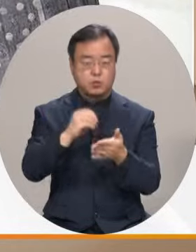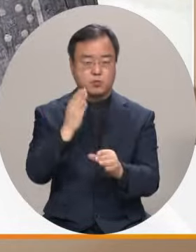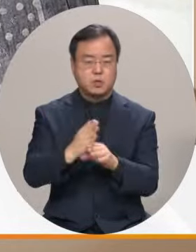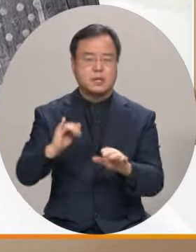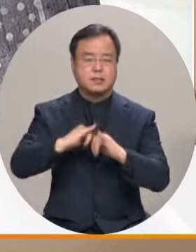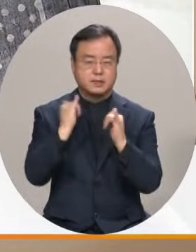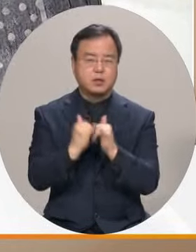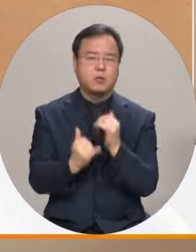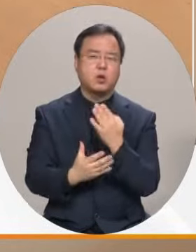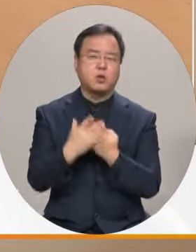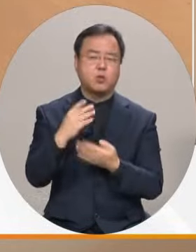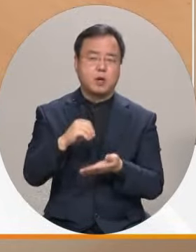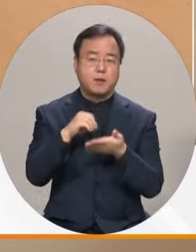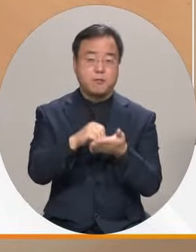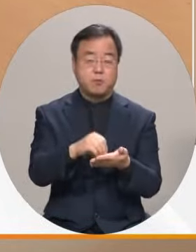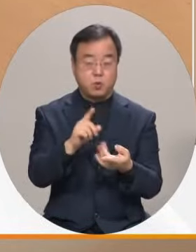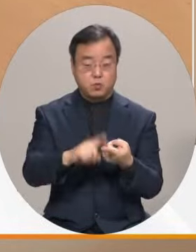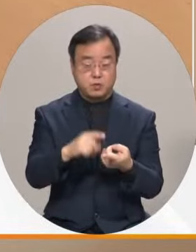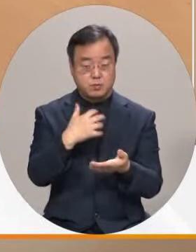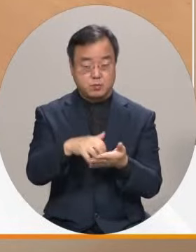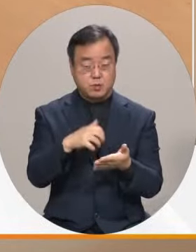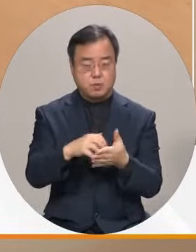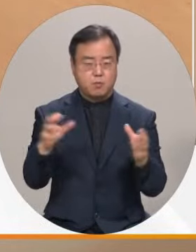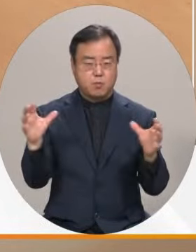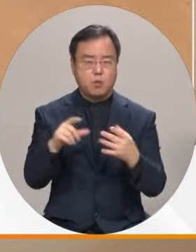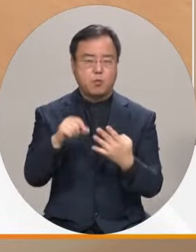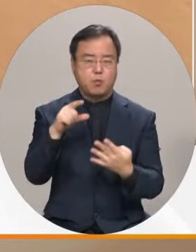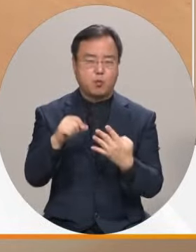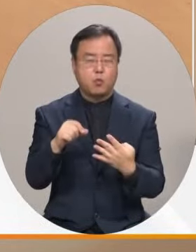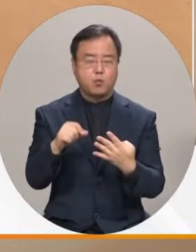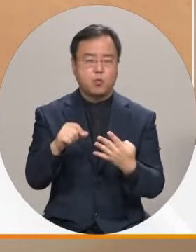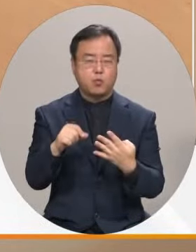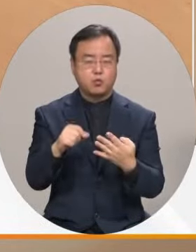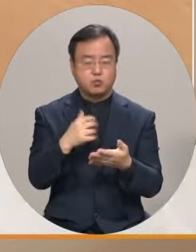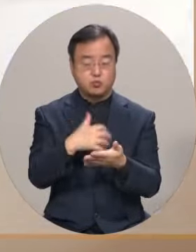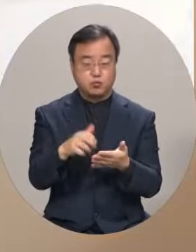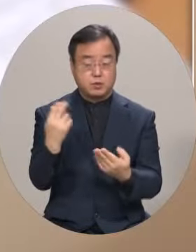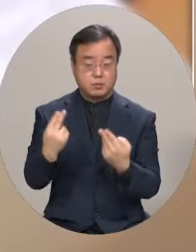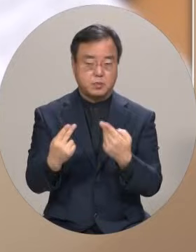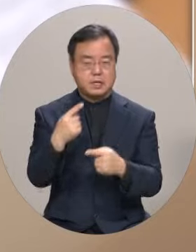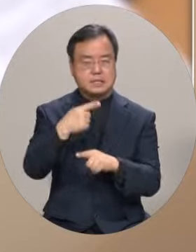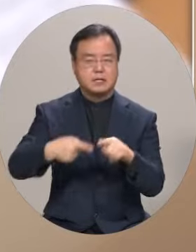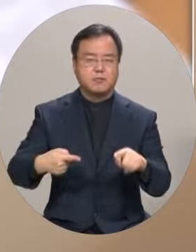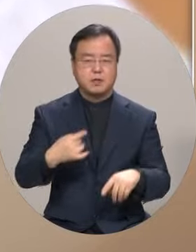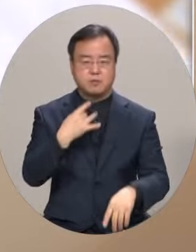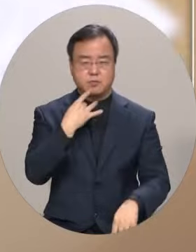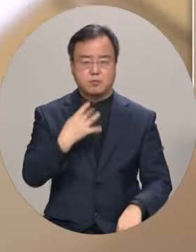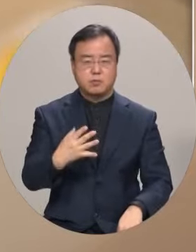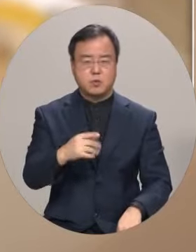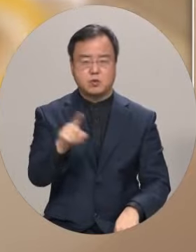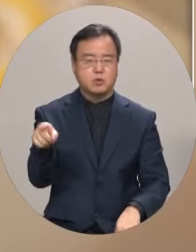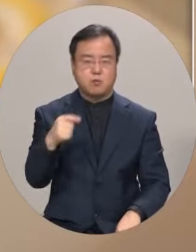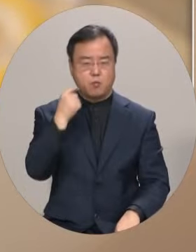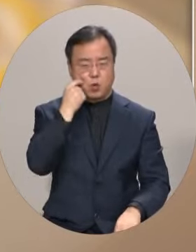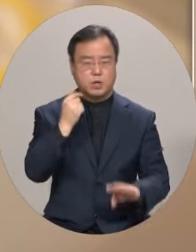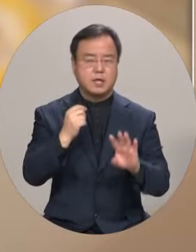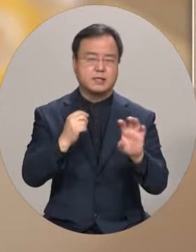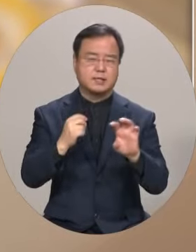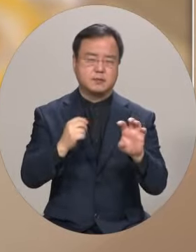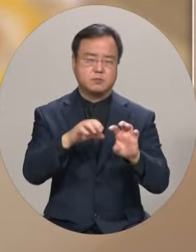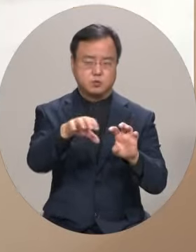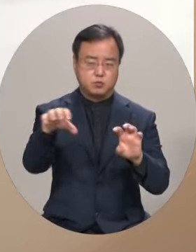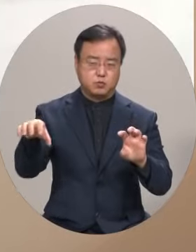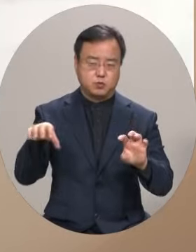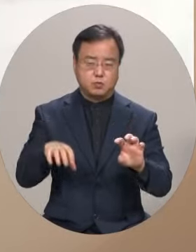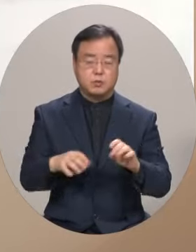가 전체 모집 정원의 절반에 그쳐 정원을 채우지 못하는 학교가 40여곳에 달했습니다 교육부는